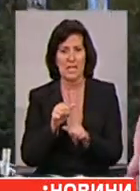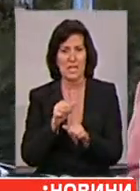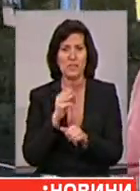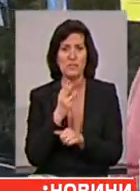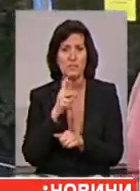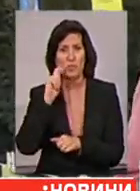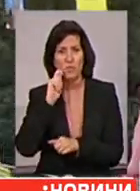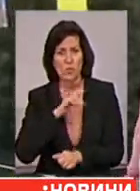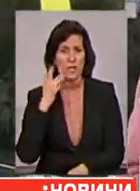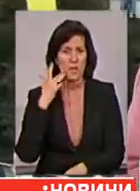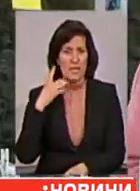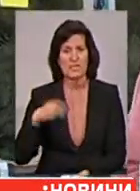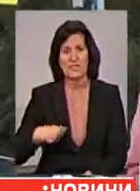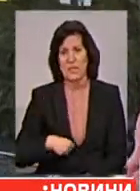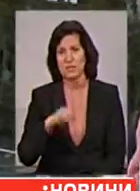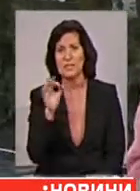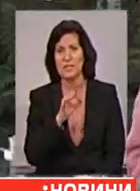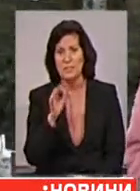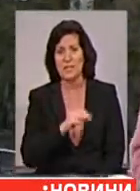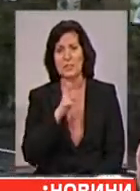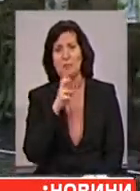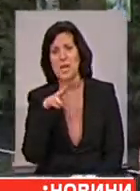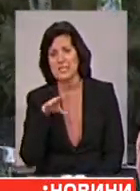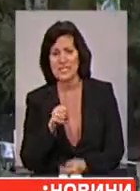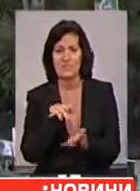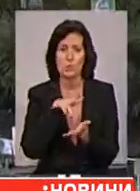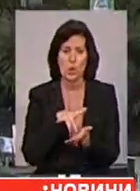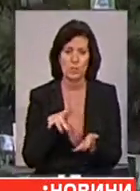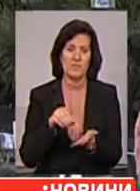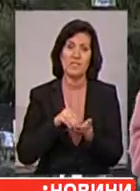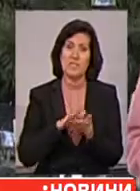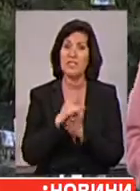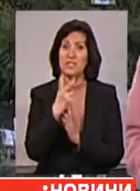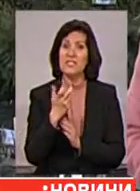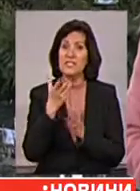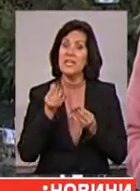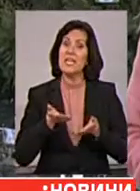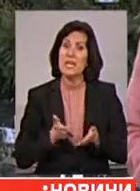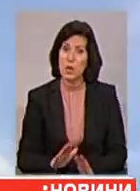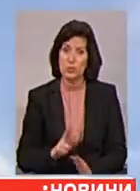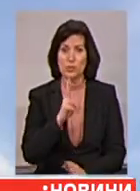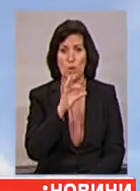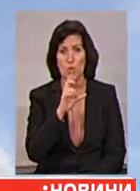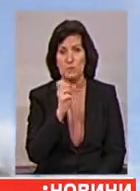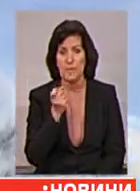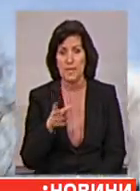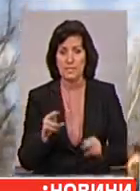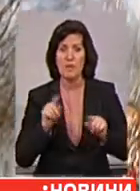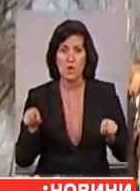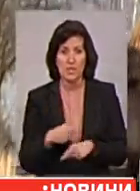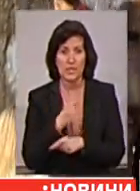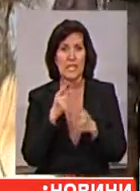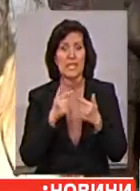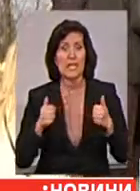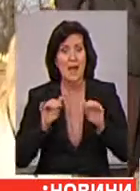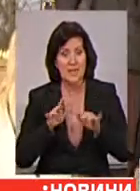Україні, Америці, Франції, Німеччині, Бразилії. У столиці відзначили 203-й день народження Кобзаря. Співорганізатор акції